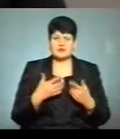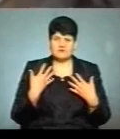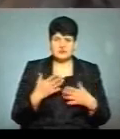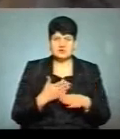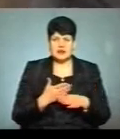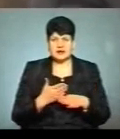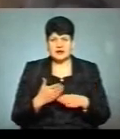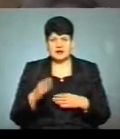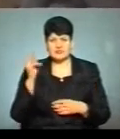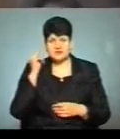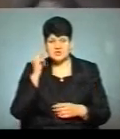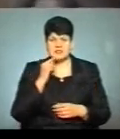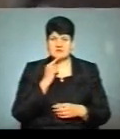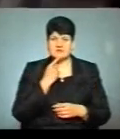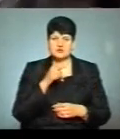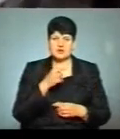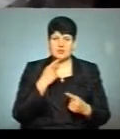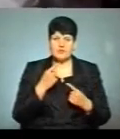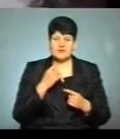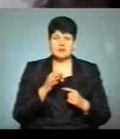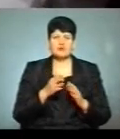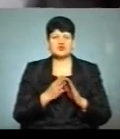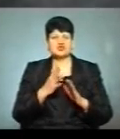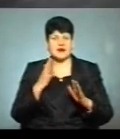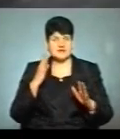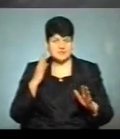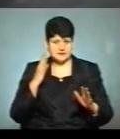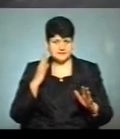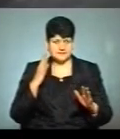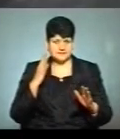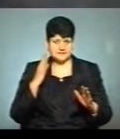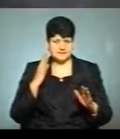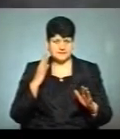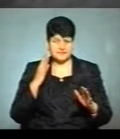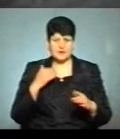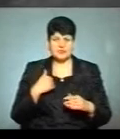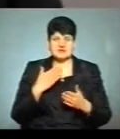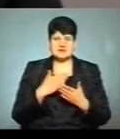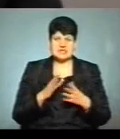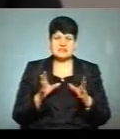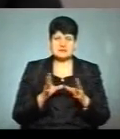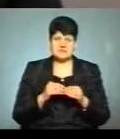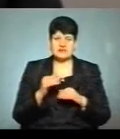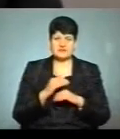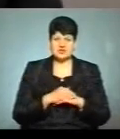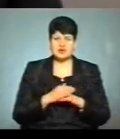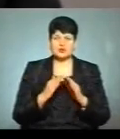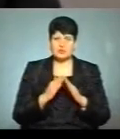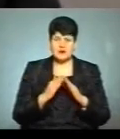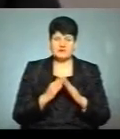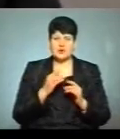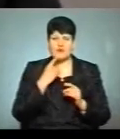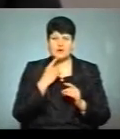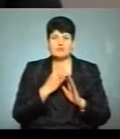вчаться. Тяжко їм говорити по черзі. У нас спільні вечері домашні, і вони говорять по черзі,